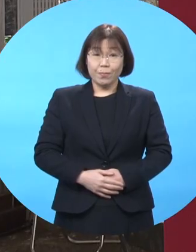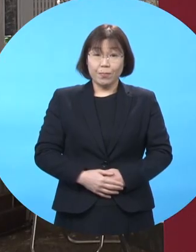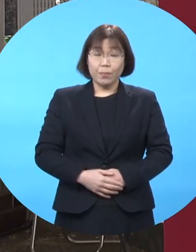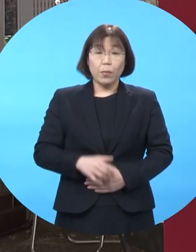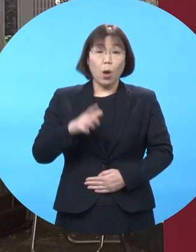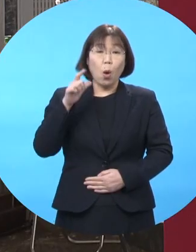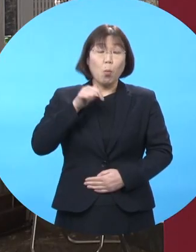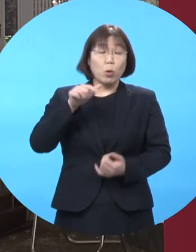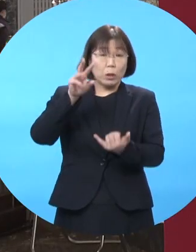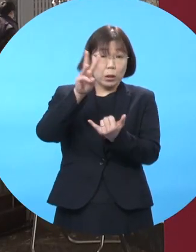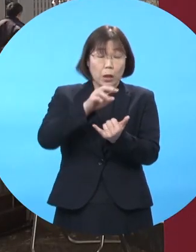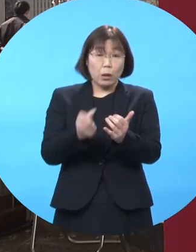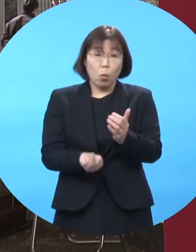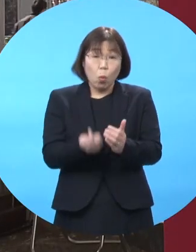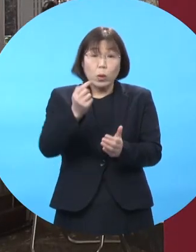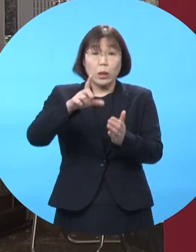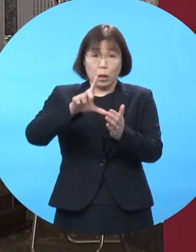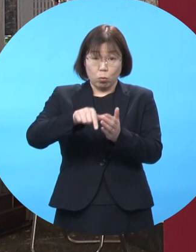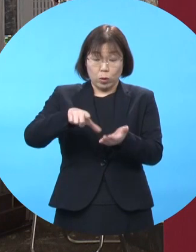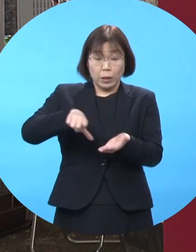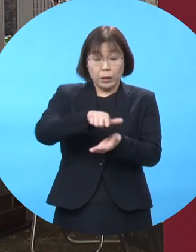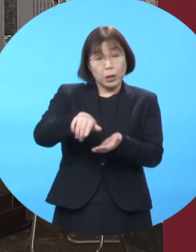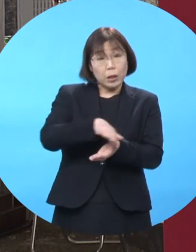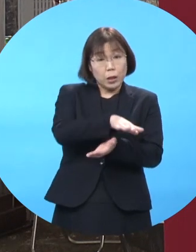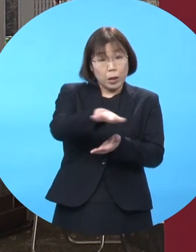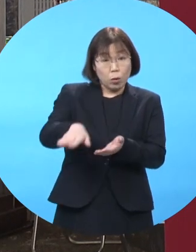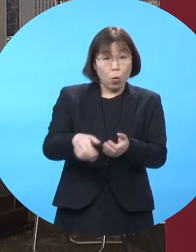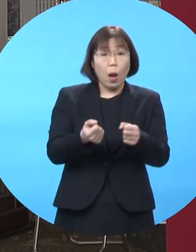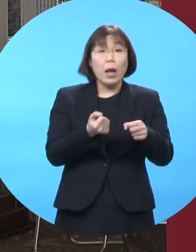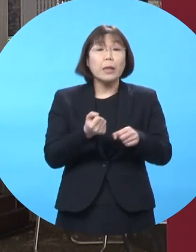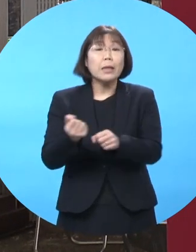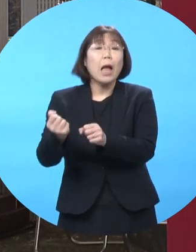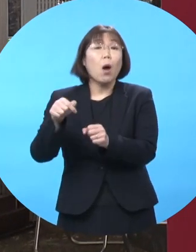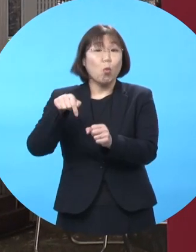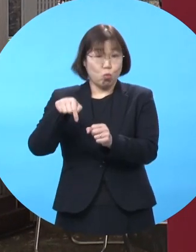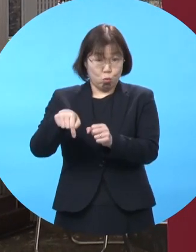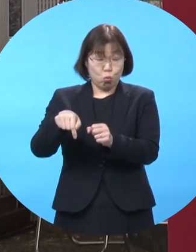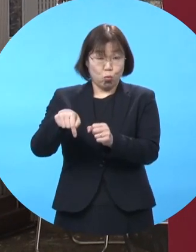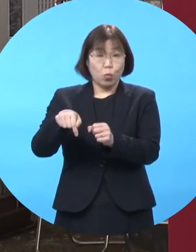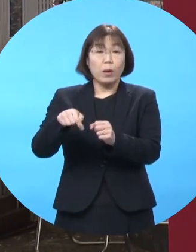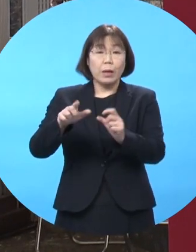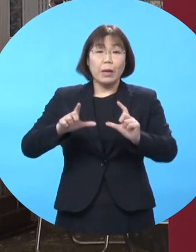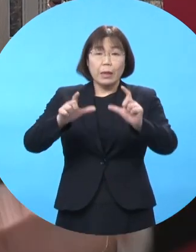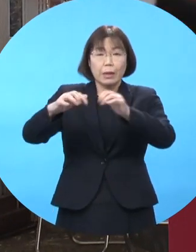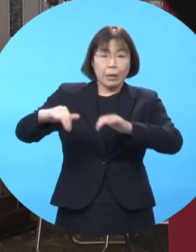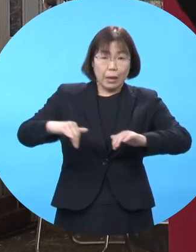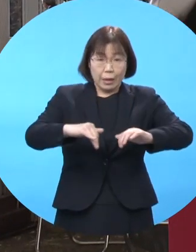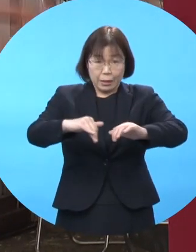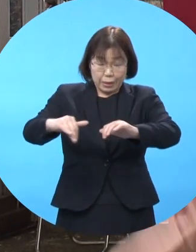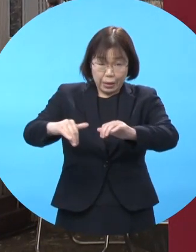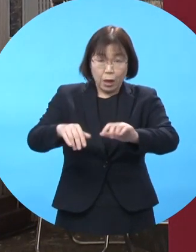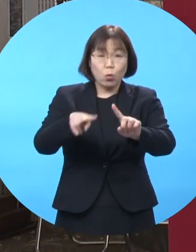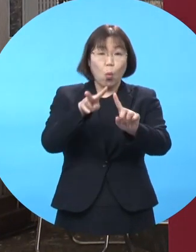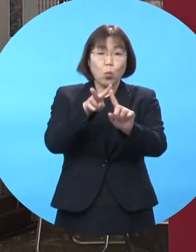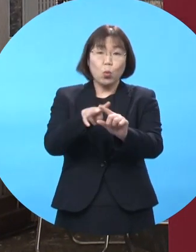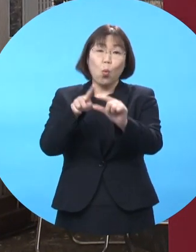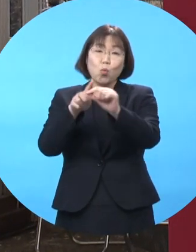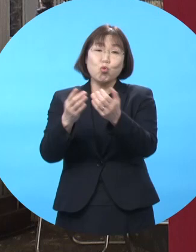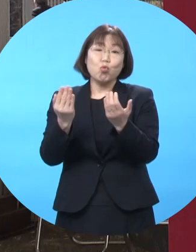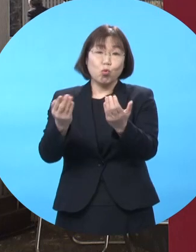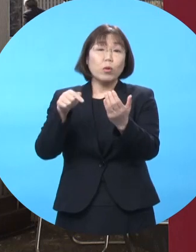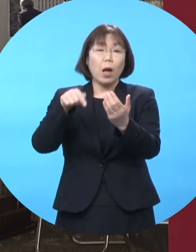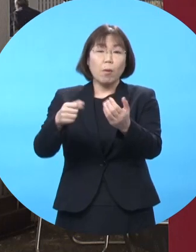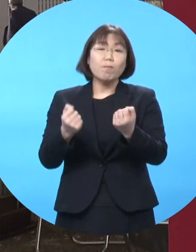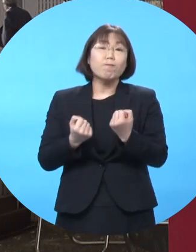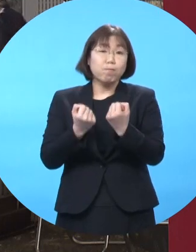いざ発災となった場合、地域の皆さん方がやはり避難をする、東祖谷の小中学校、そ